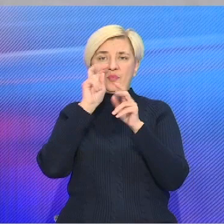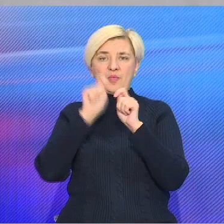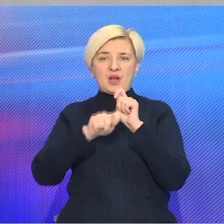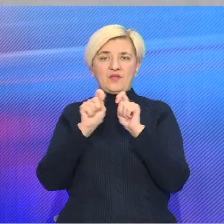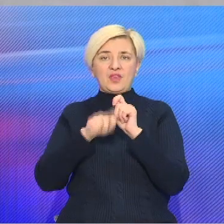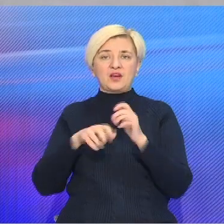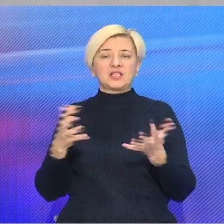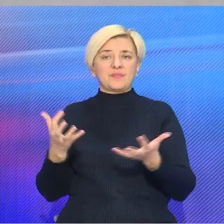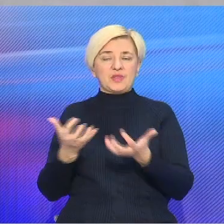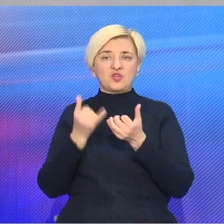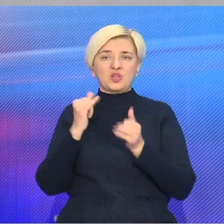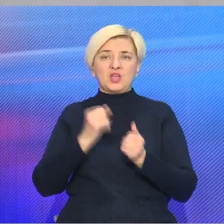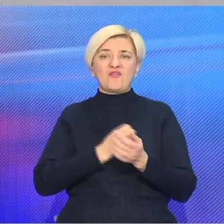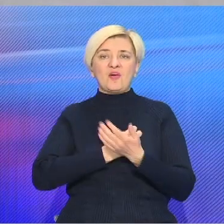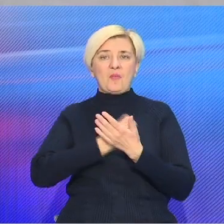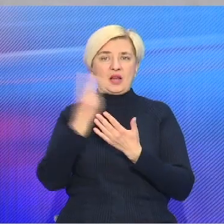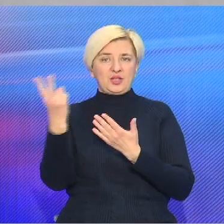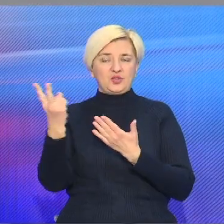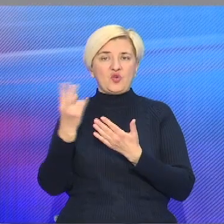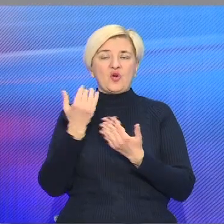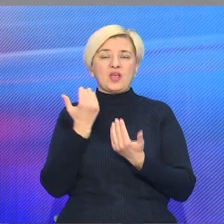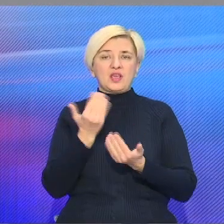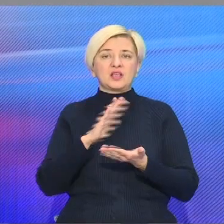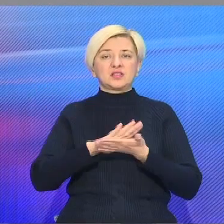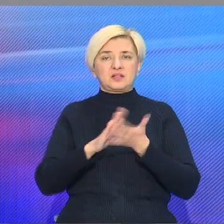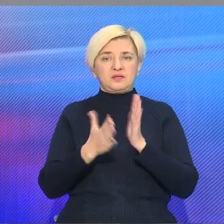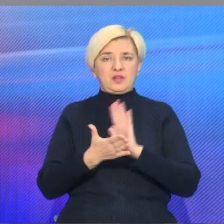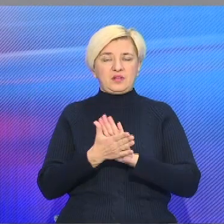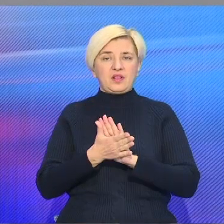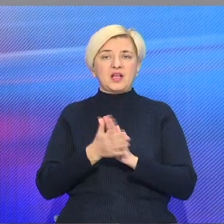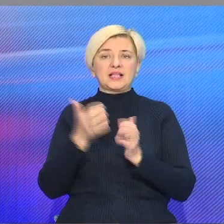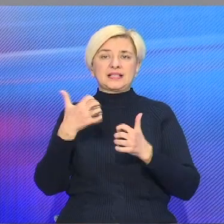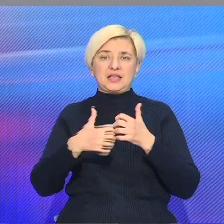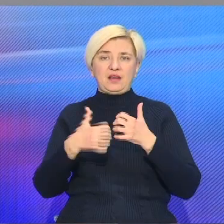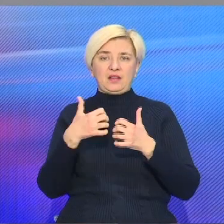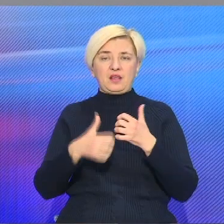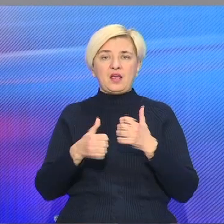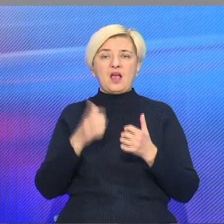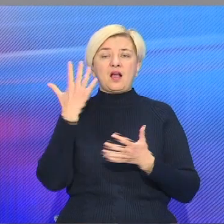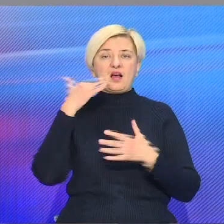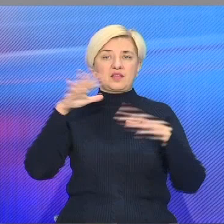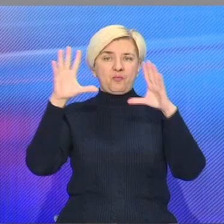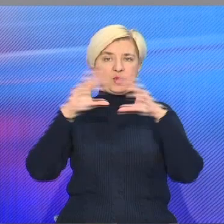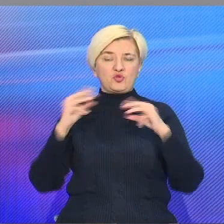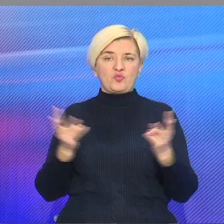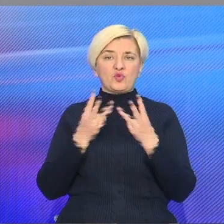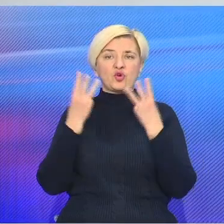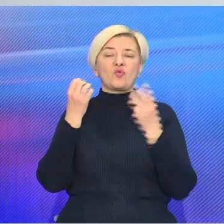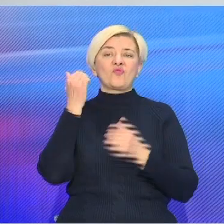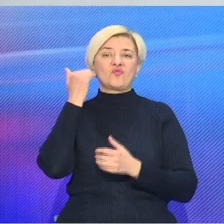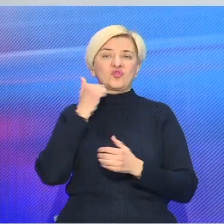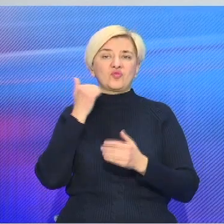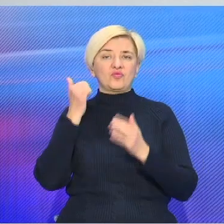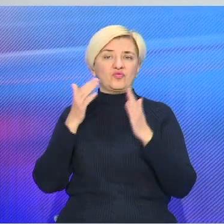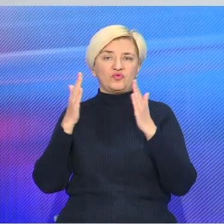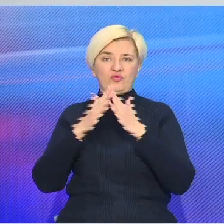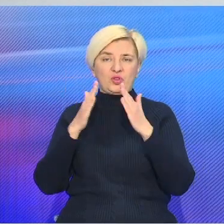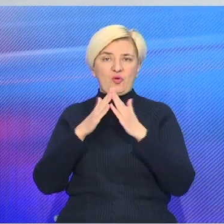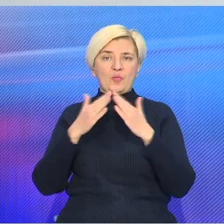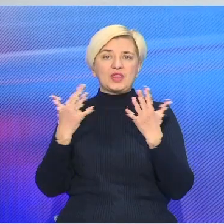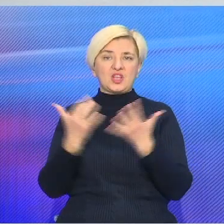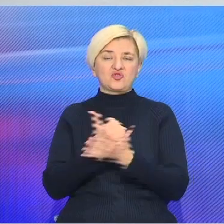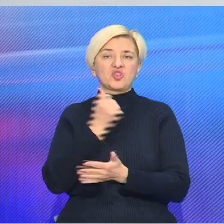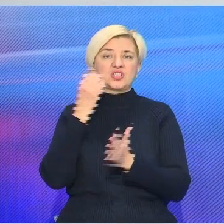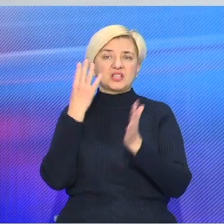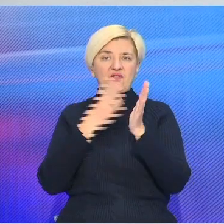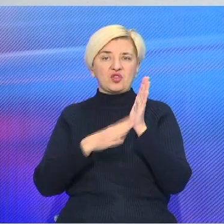лью ран больниц их Стан сред ступе тяжка обор потушили пожар у жилым покои знайшли загинула